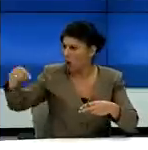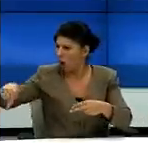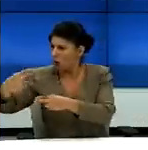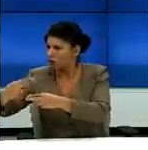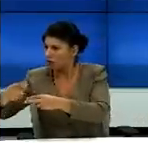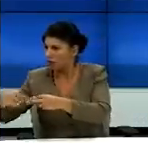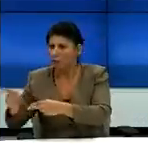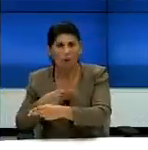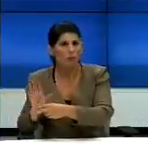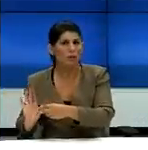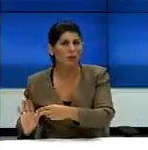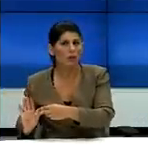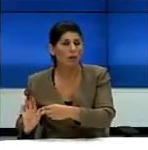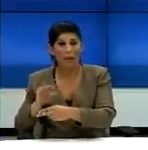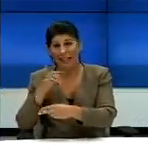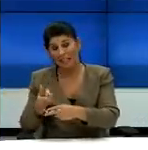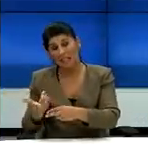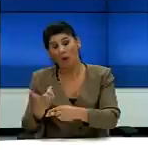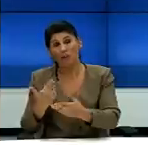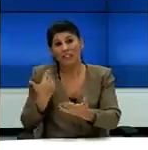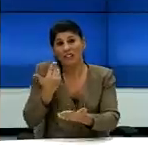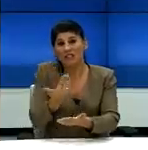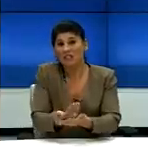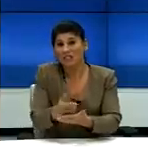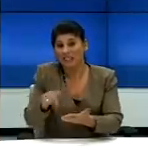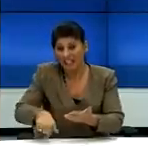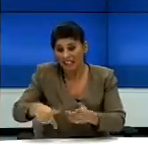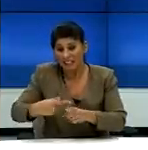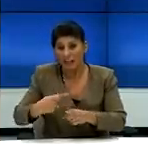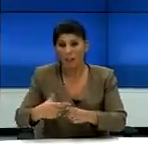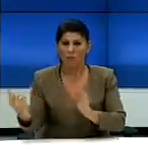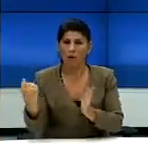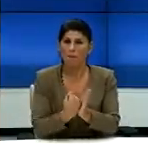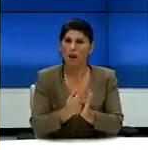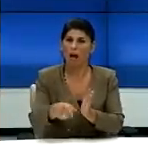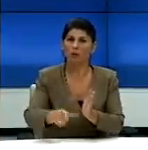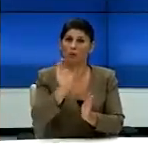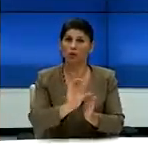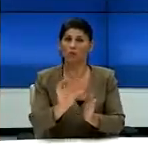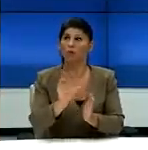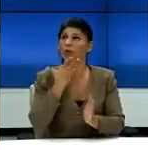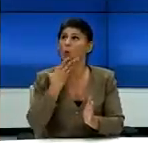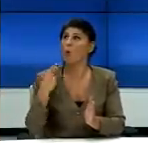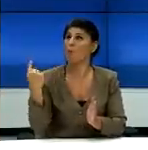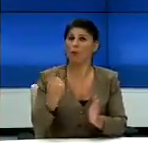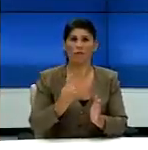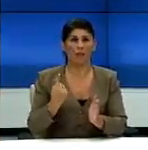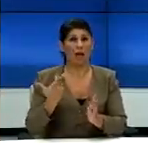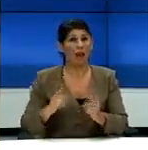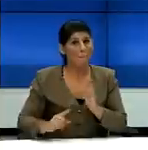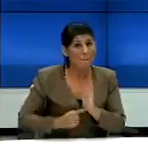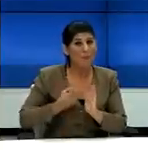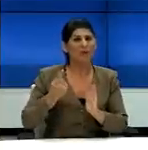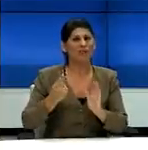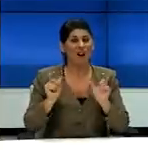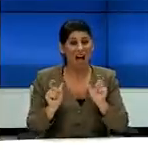απαιτήσατε για την Ελλάδα, που είναι brand τουρισμού και για το φυσικό της σκάλος, αλλά θα ήταν για πρώτη φορά και ως